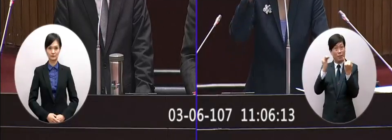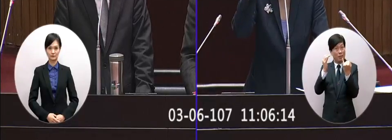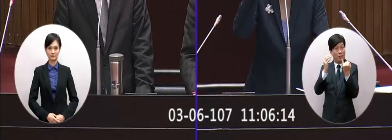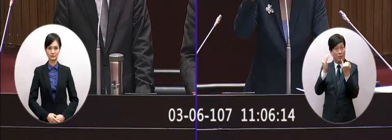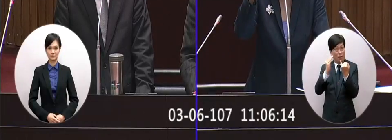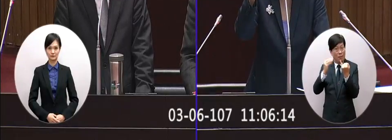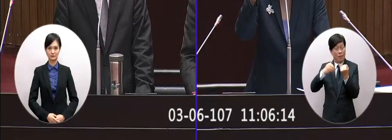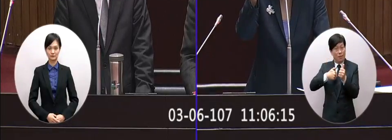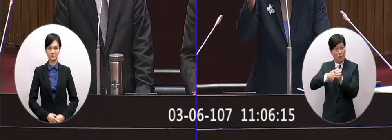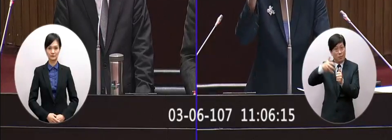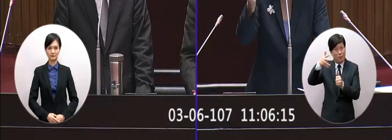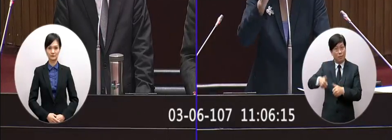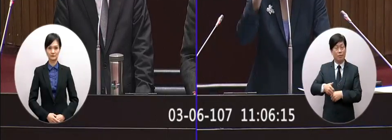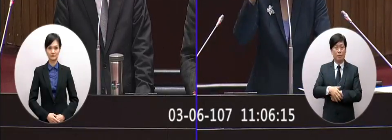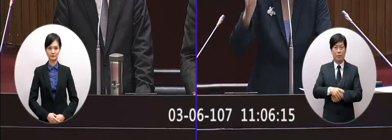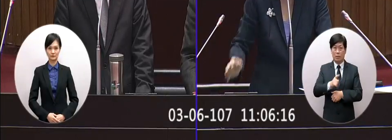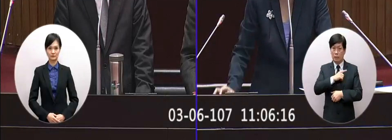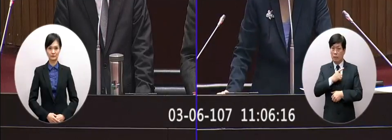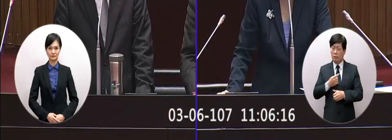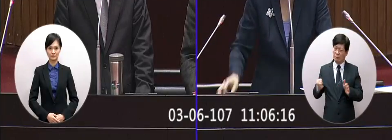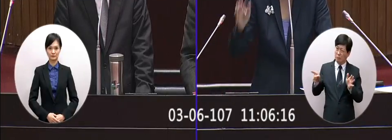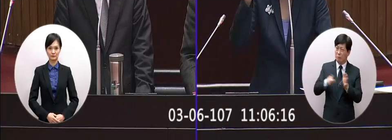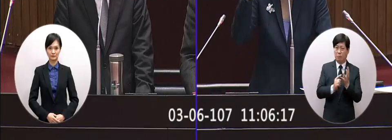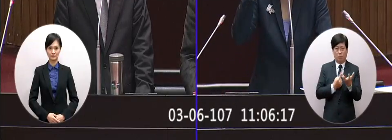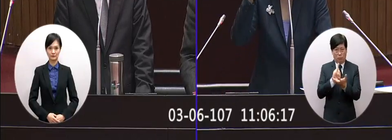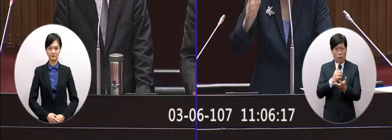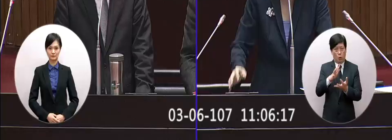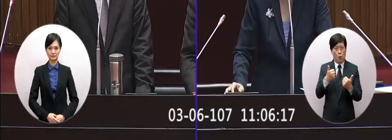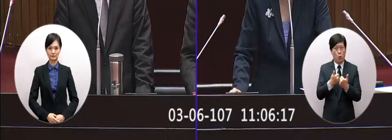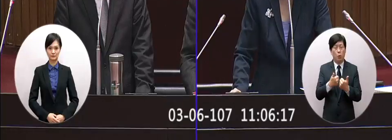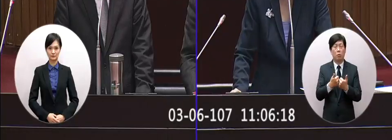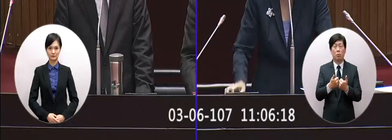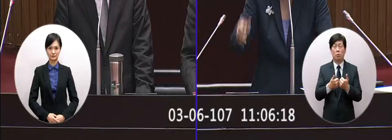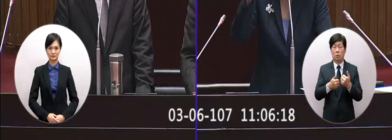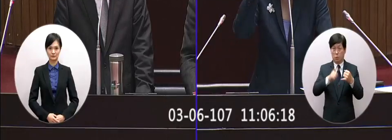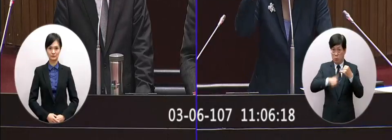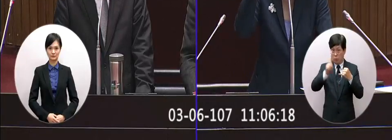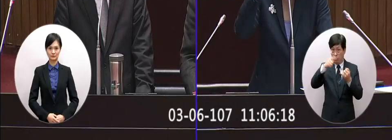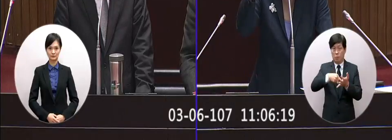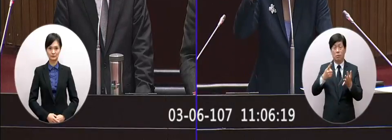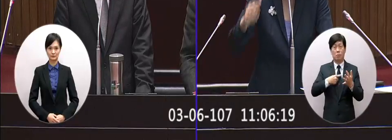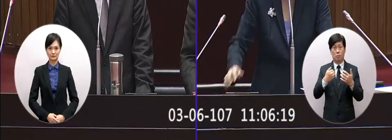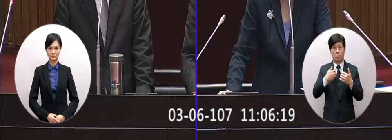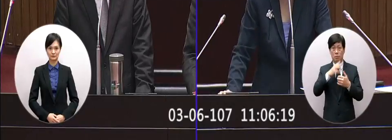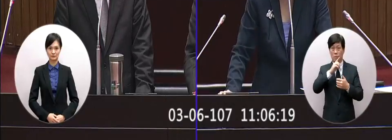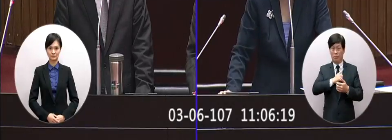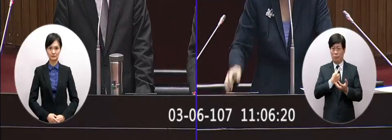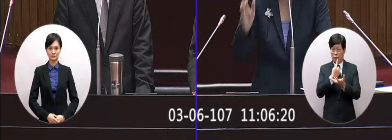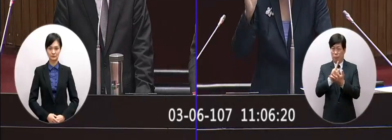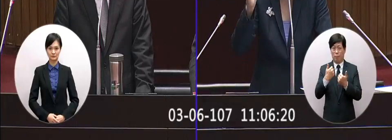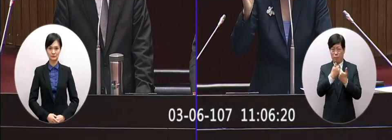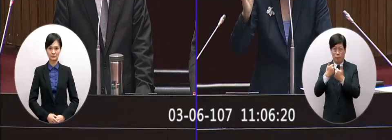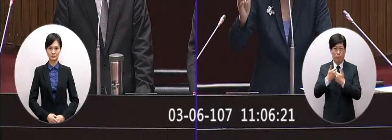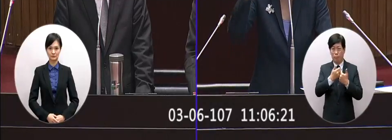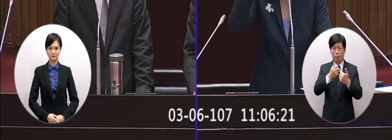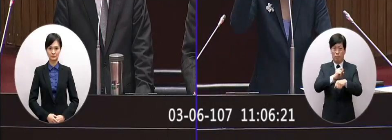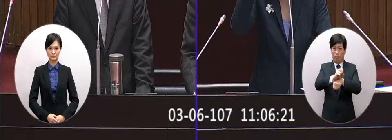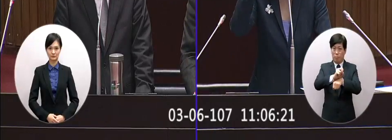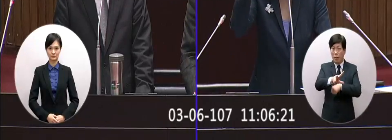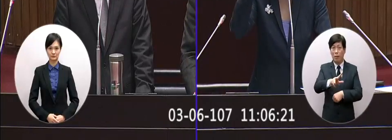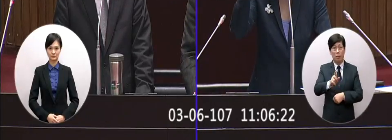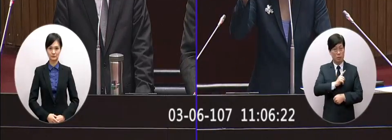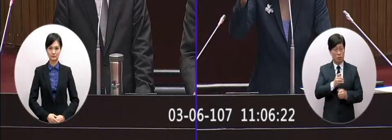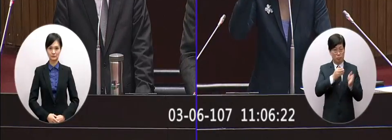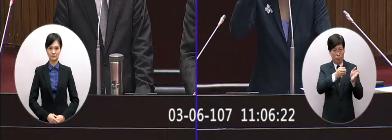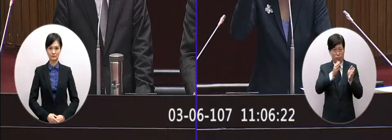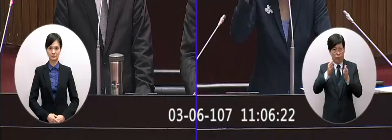长据于从头到尾都有参与，最后一次的讨论当中呢参与了七个小时，就我的理解呢他针